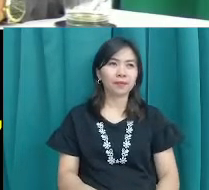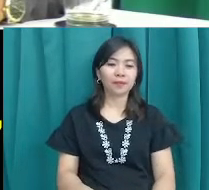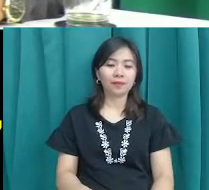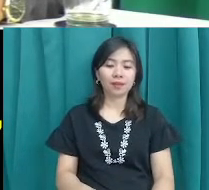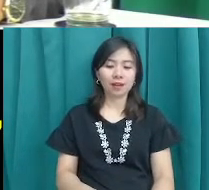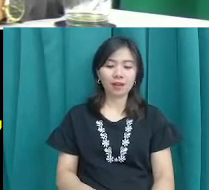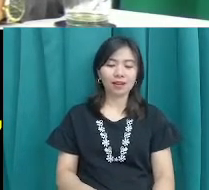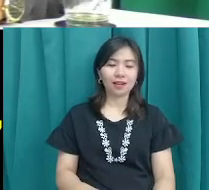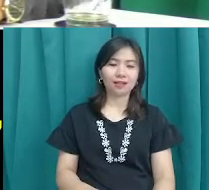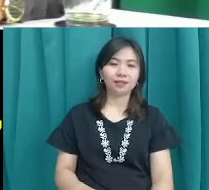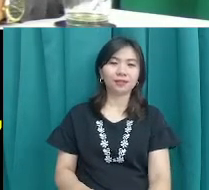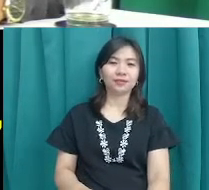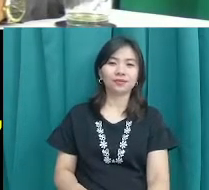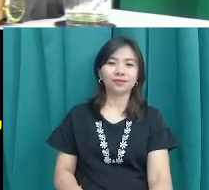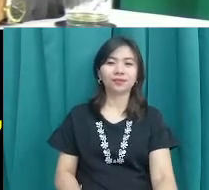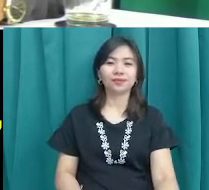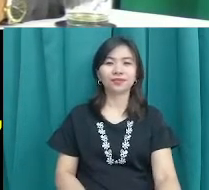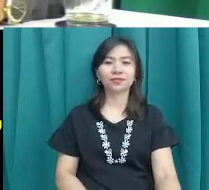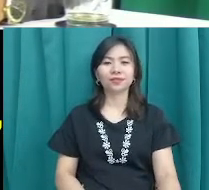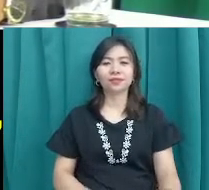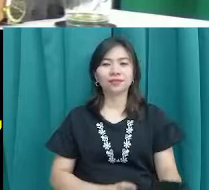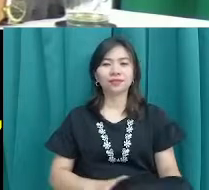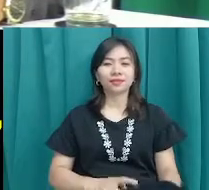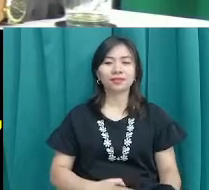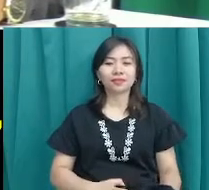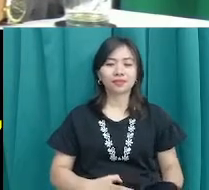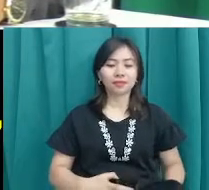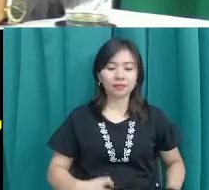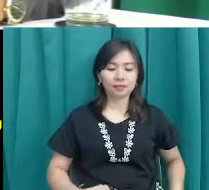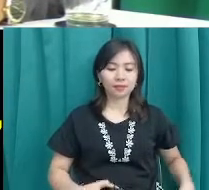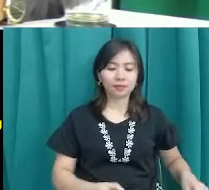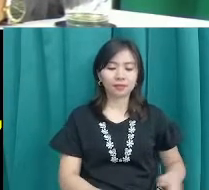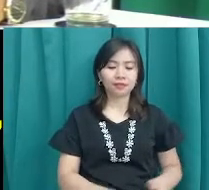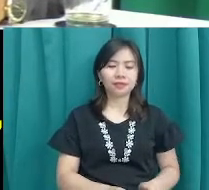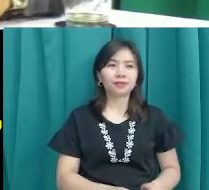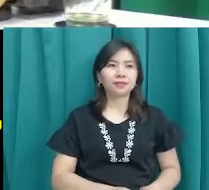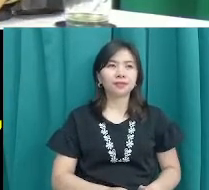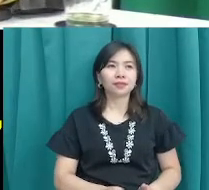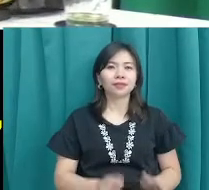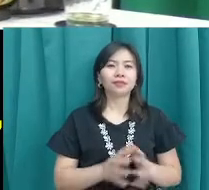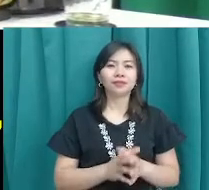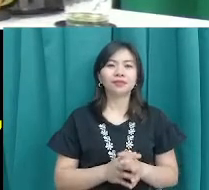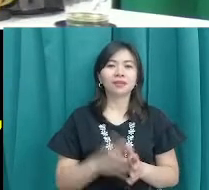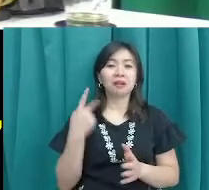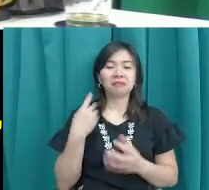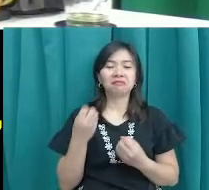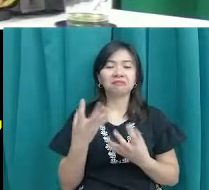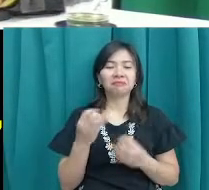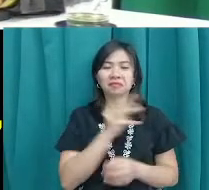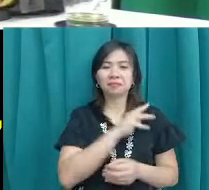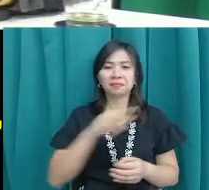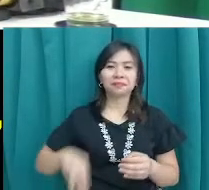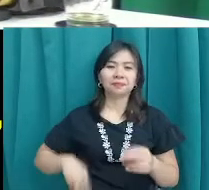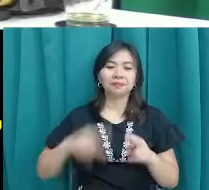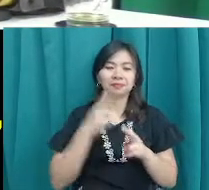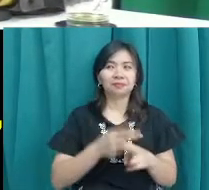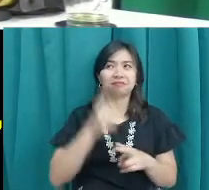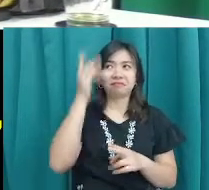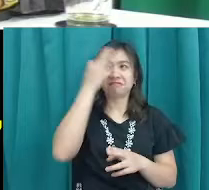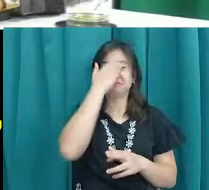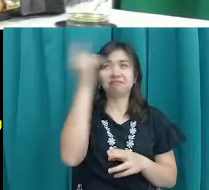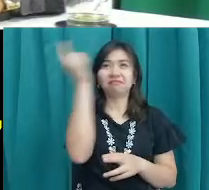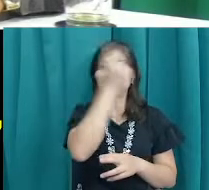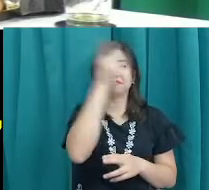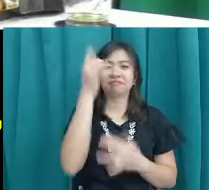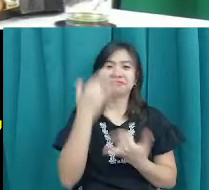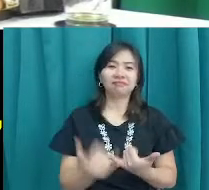dyan. Oh, Master Butin. Si yeah. Master Alamat. Si Master Alamat. Oh, yan. Yeah. Oh, yeah. Talaga. Alamat, yeah. Yan ang mga talagang master din ni Sir